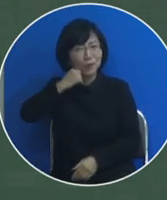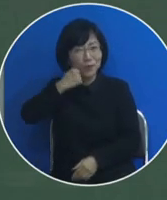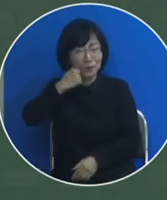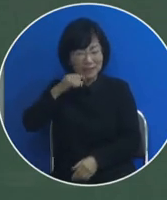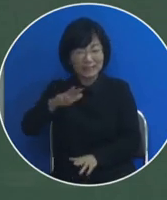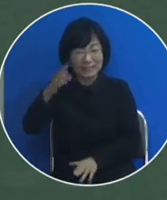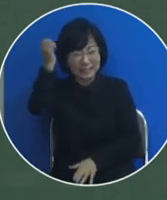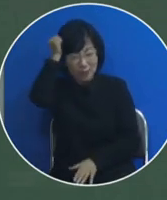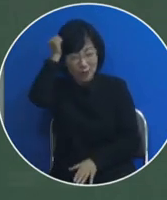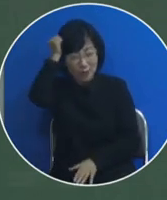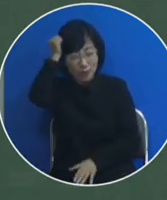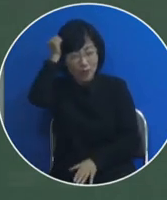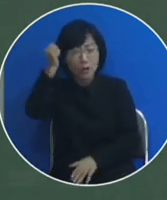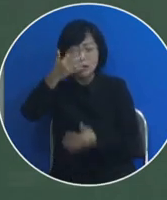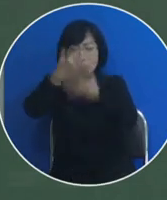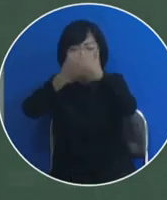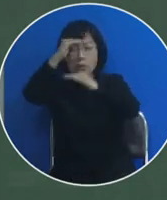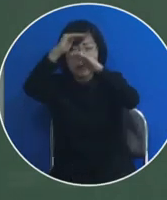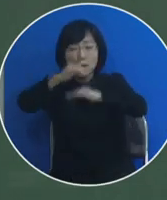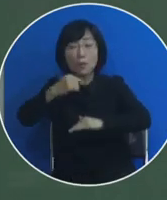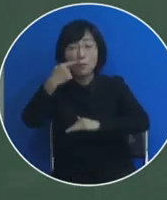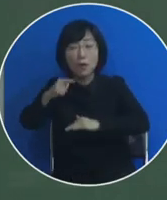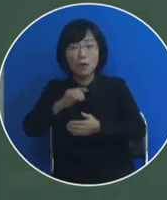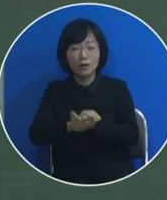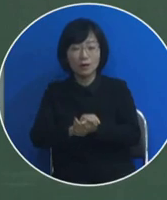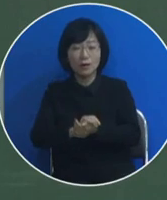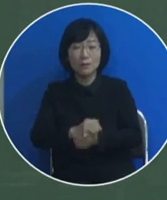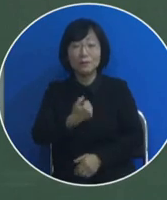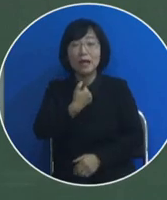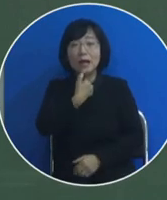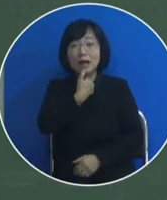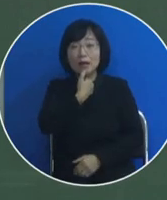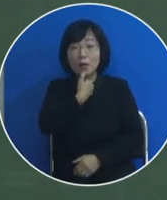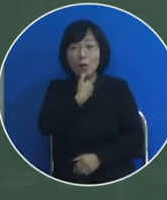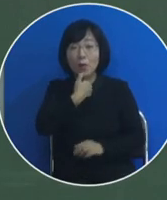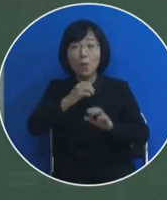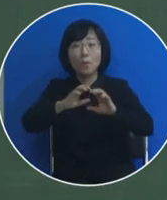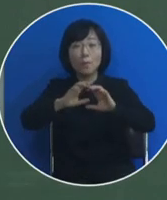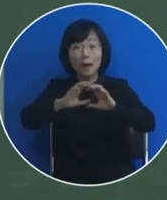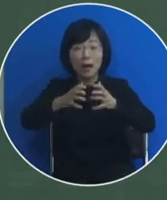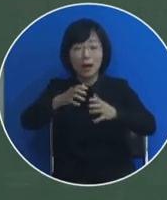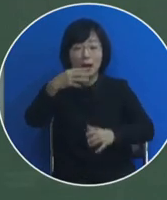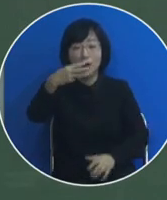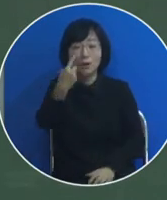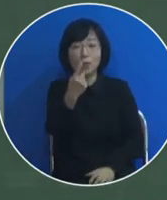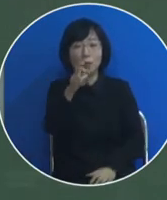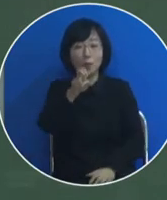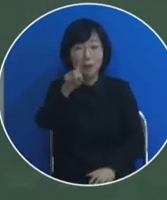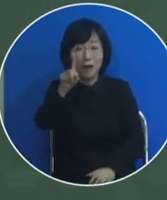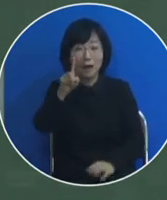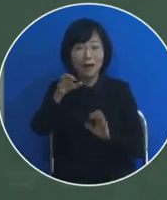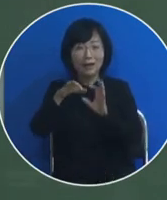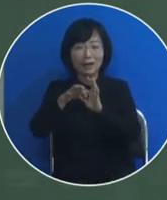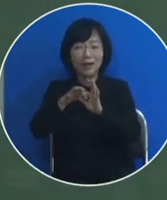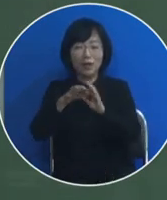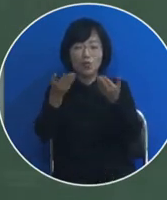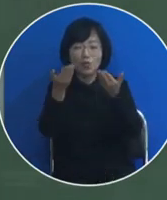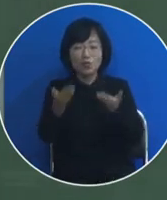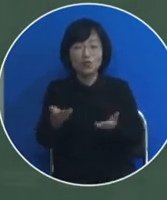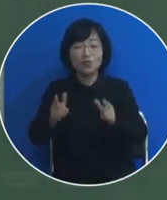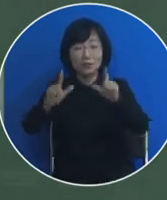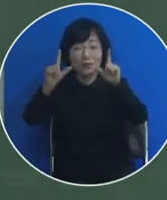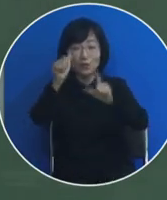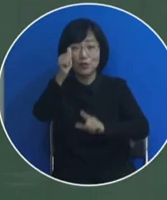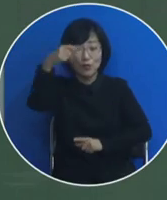time. But what movie did we watch? 로마의 휴일이라는 영화를 봤어요. We saw a movie called Roman Holiday. 그 영화가